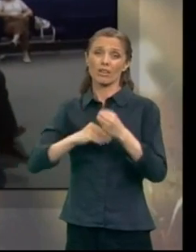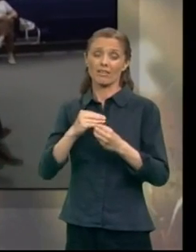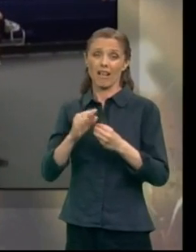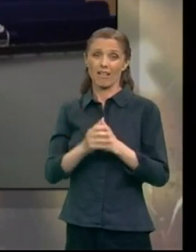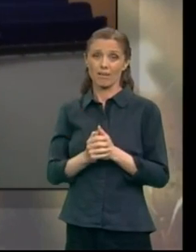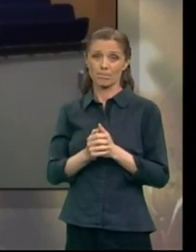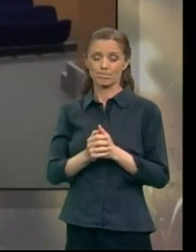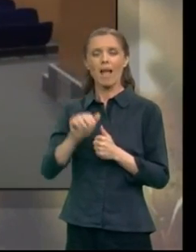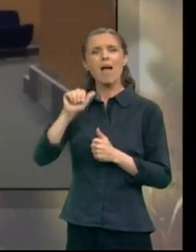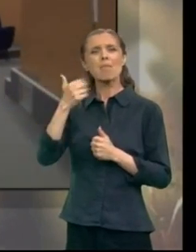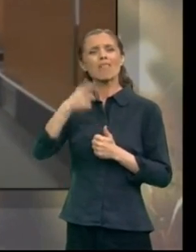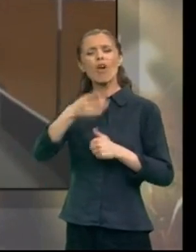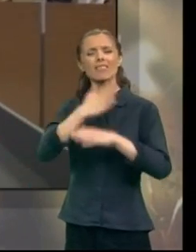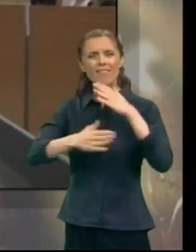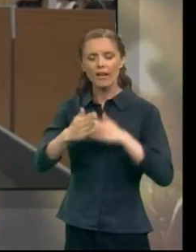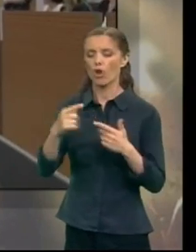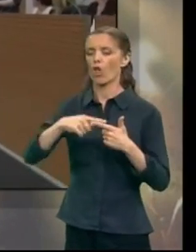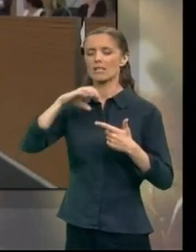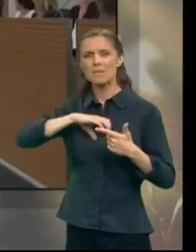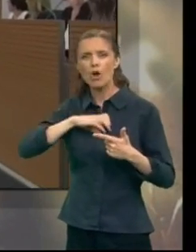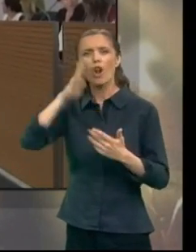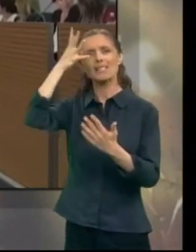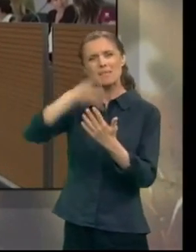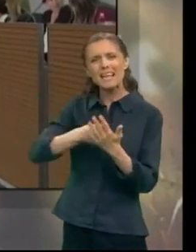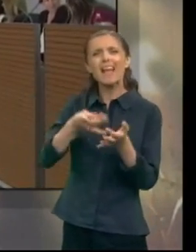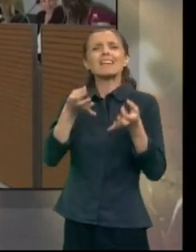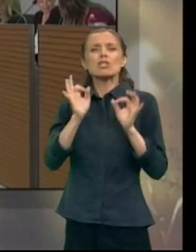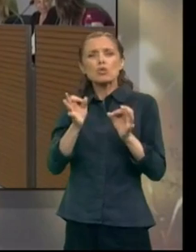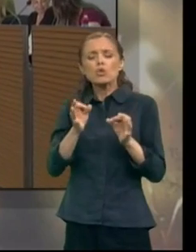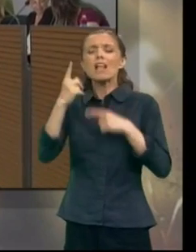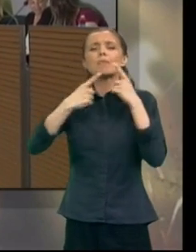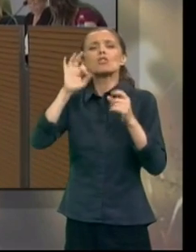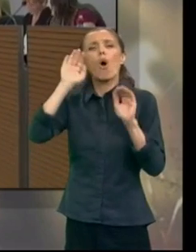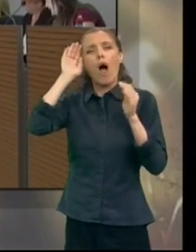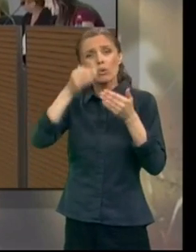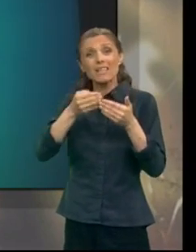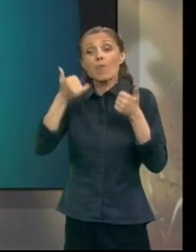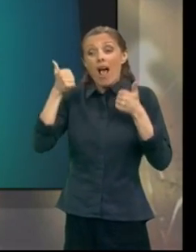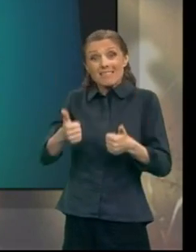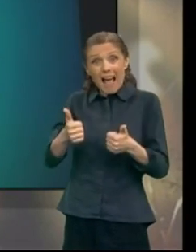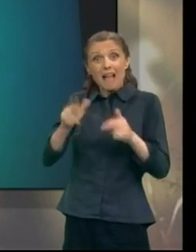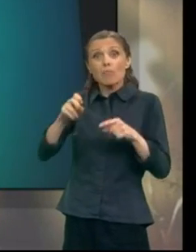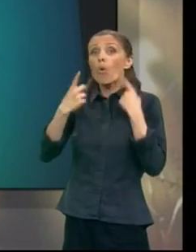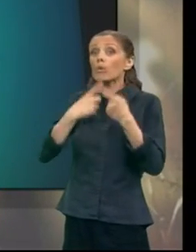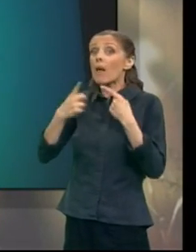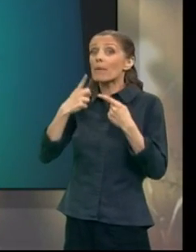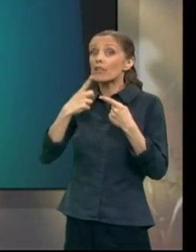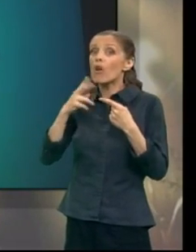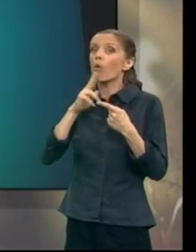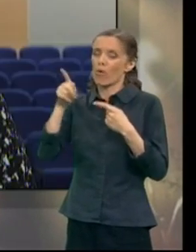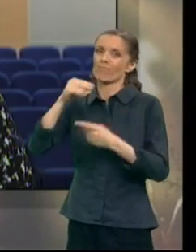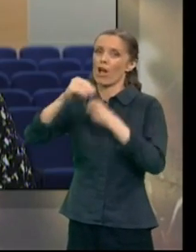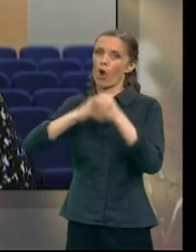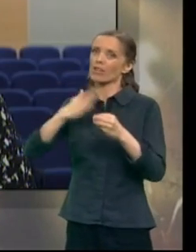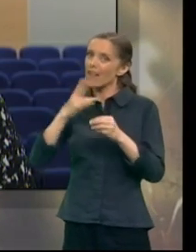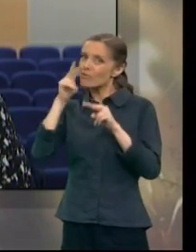Nakon defektologa, psihologa, psihijatara i ostalih stručnjaka, priliku da progovore o autizmu iz svog ugla dobili su roditelji.